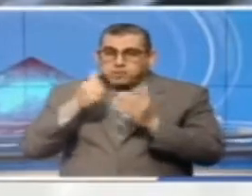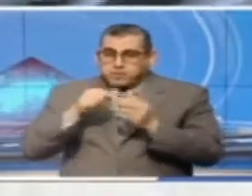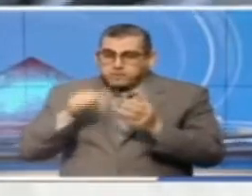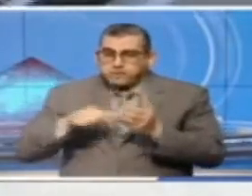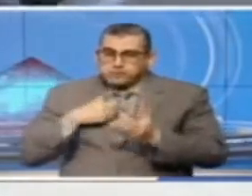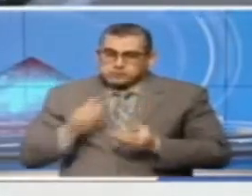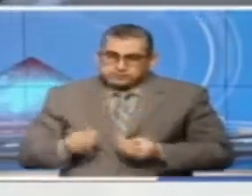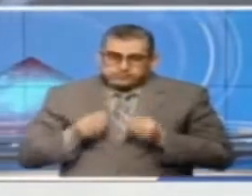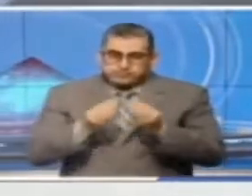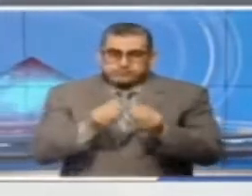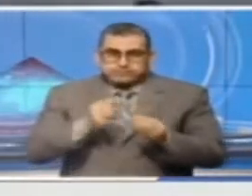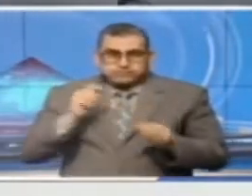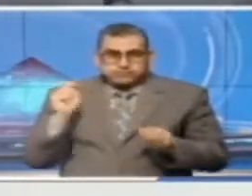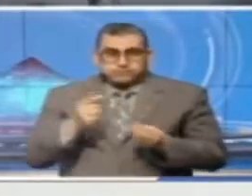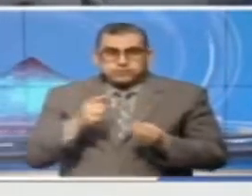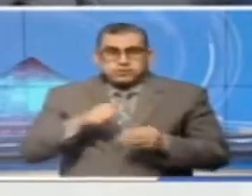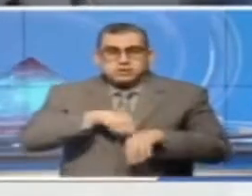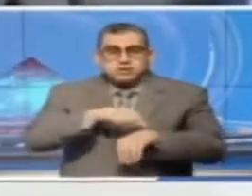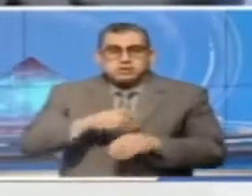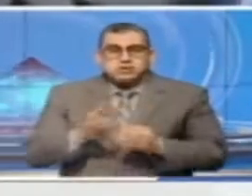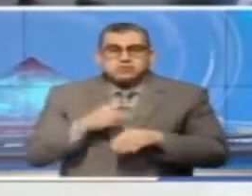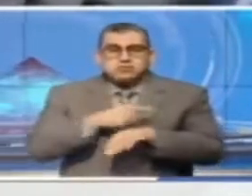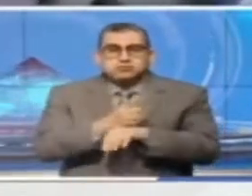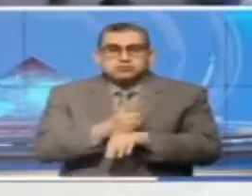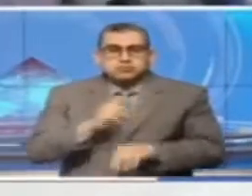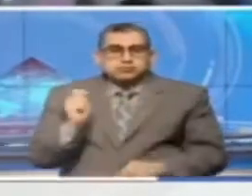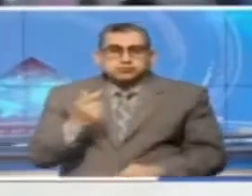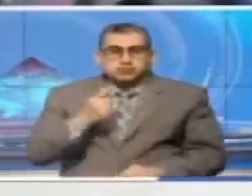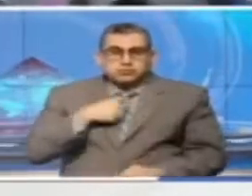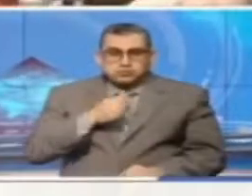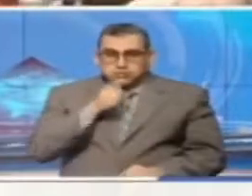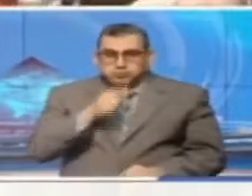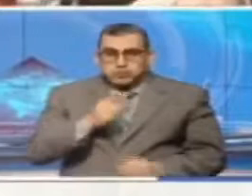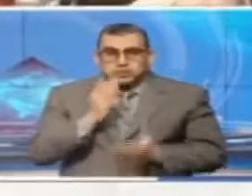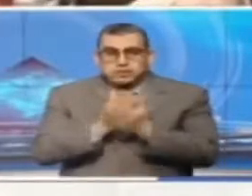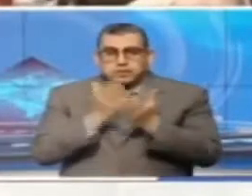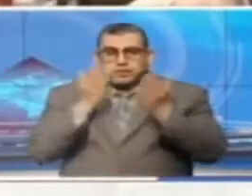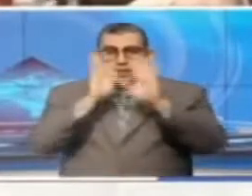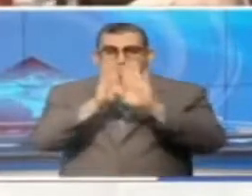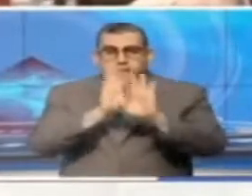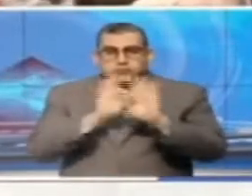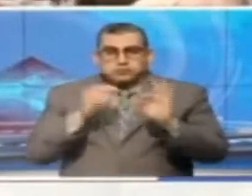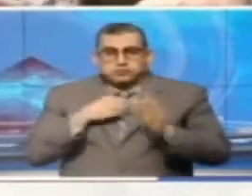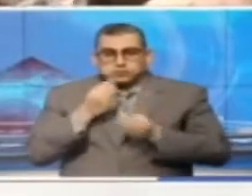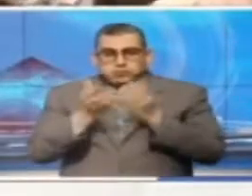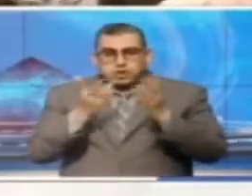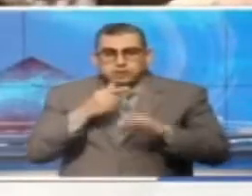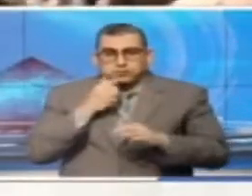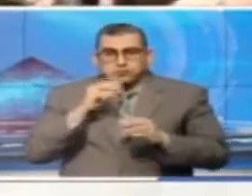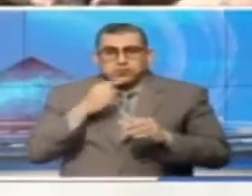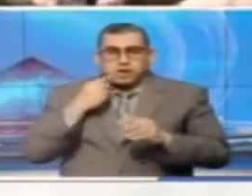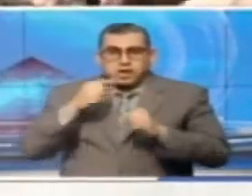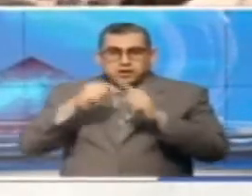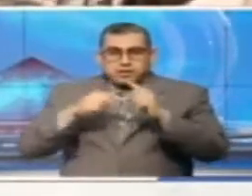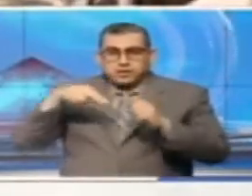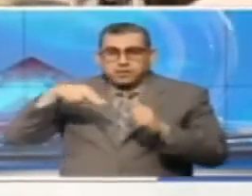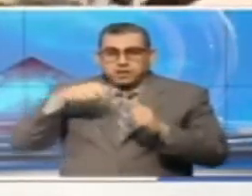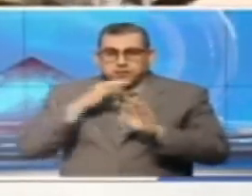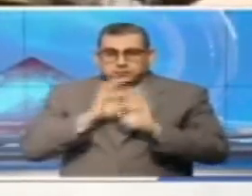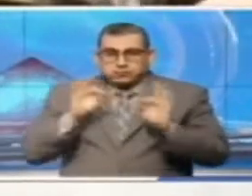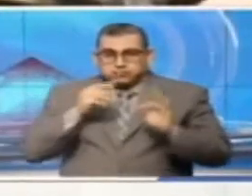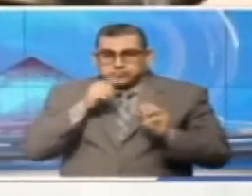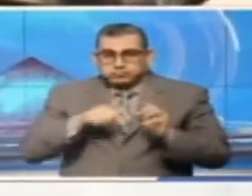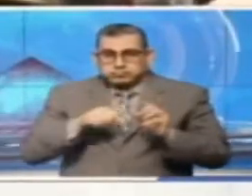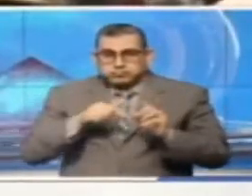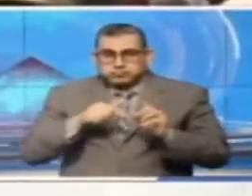تزويدها على مدار الساعة. التطعيم احنا بنحفظه في ثلاجات في من 2 ل 8 درجة حرارة على